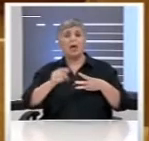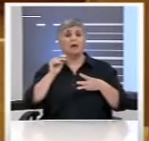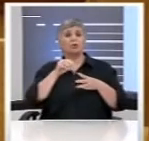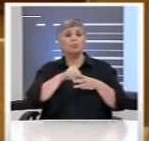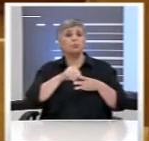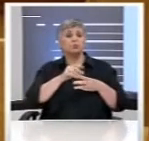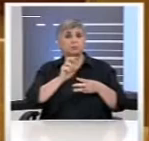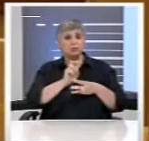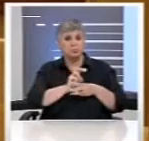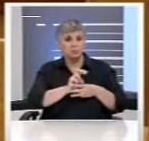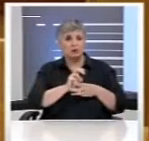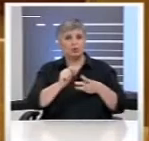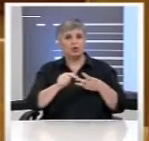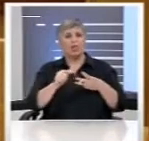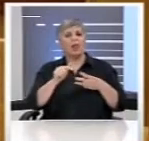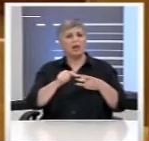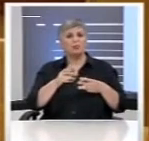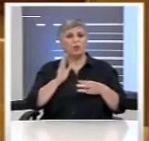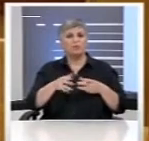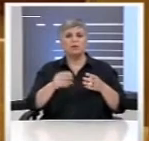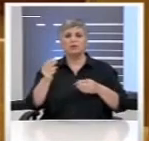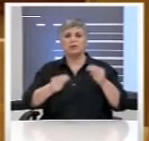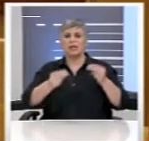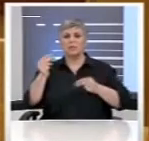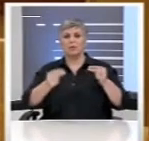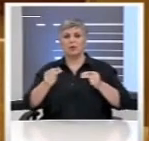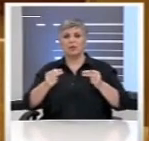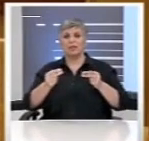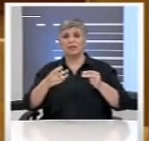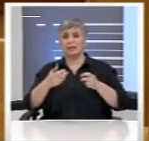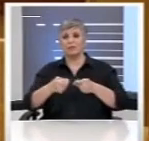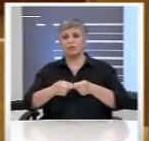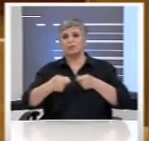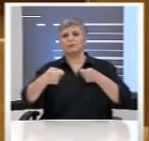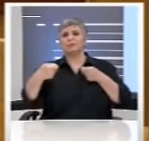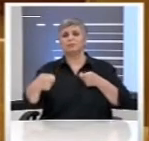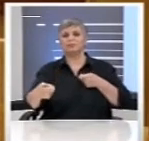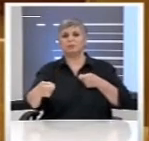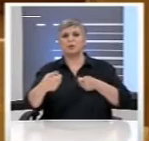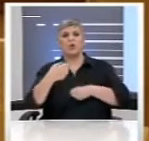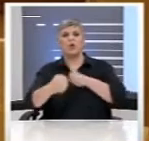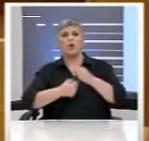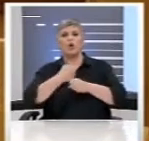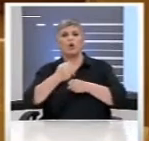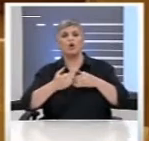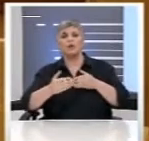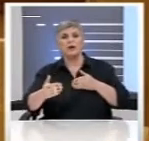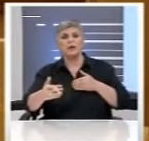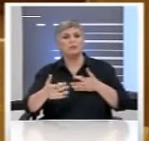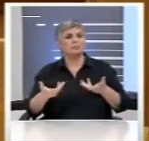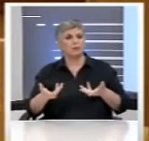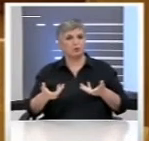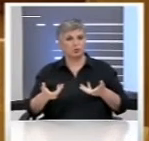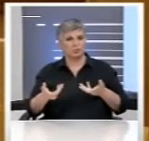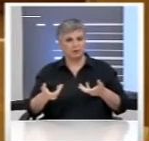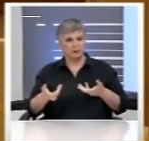πλεώνασμα, εύκολα μπορείς να υπολογίσεις τη διάρκεια των επιμηκύνσεων. Το πρώτο λοιπόν επίπεδο είναι αρκετά σαφές. Το δεύτερο